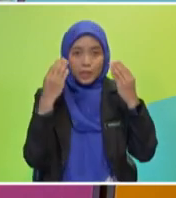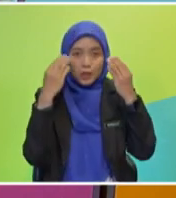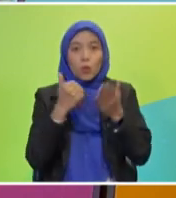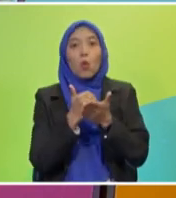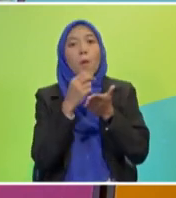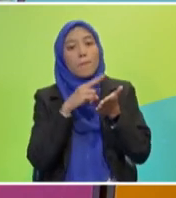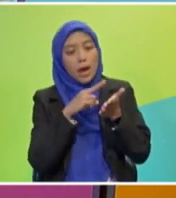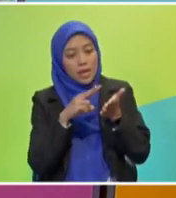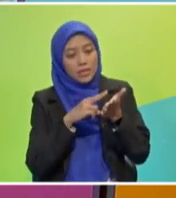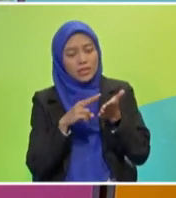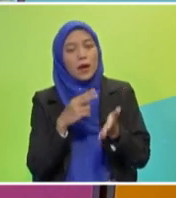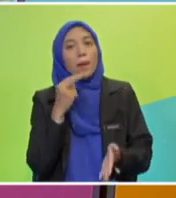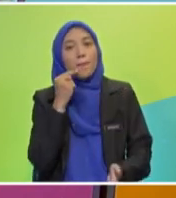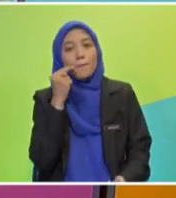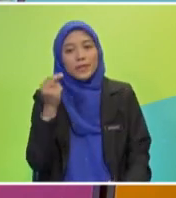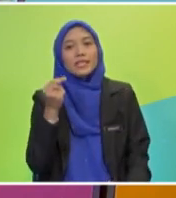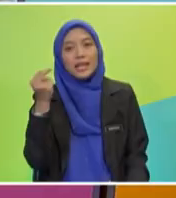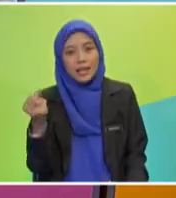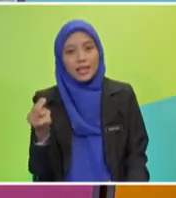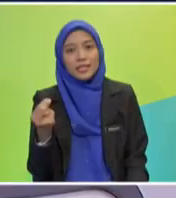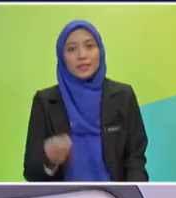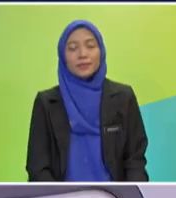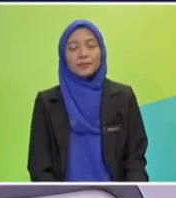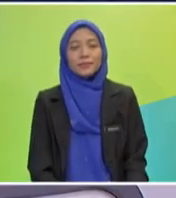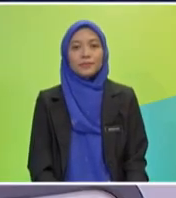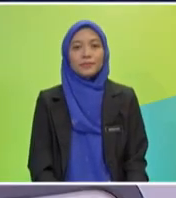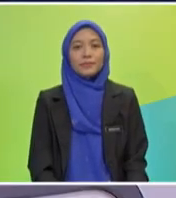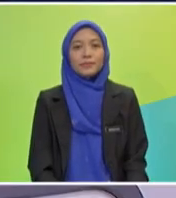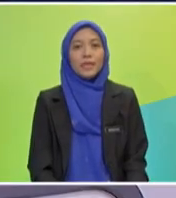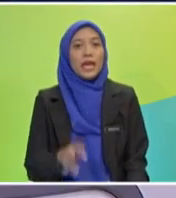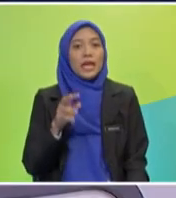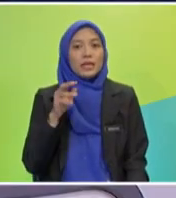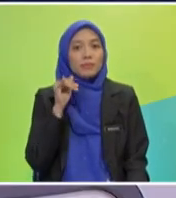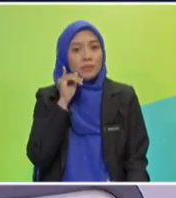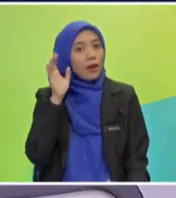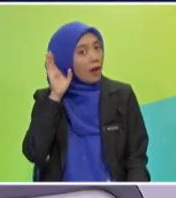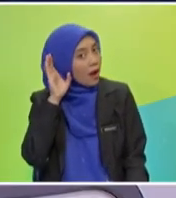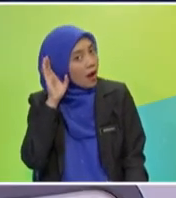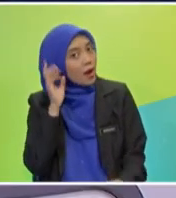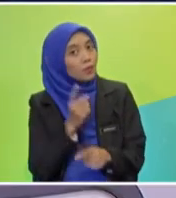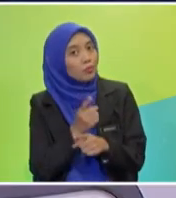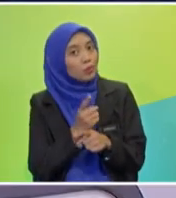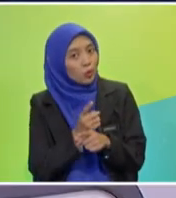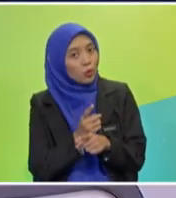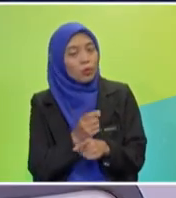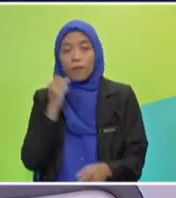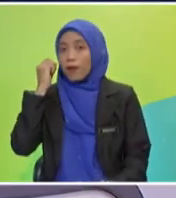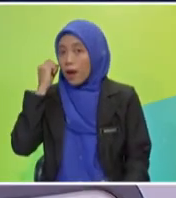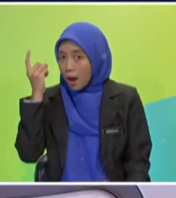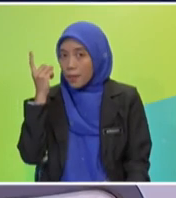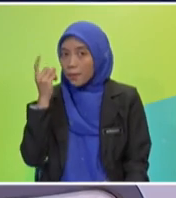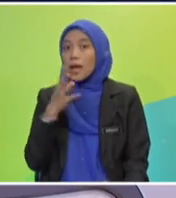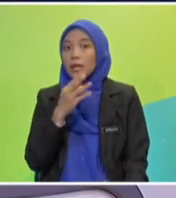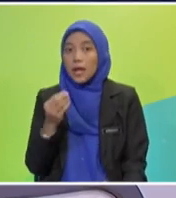bacakan pesanan di sebalik buku ini. Baiklah, Iman. Iman dengar betul-betul. Faham? Dan baru berikan